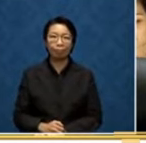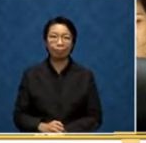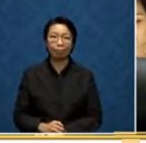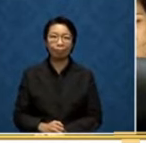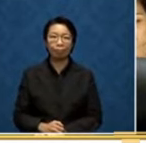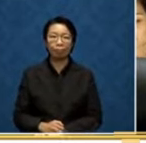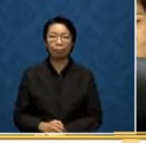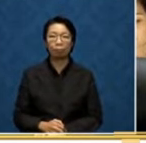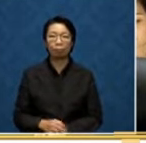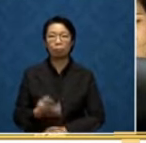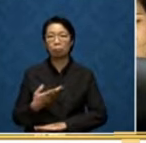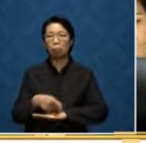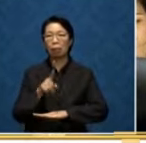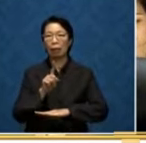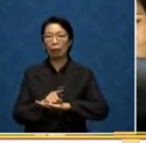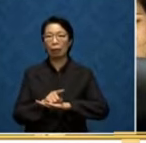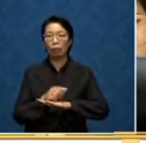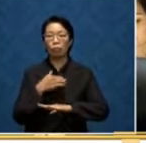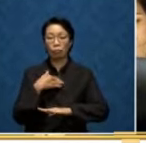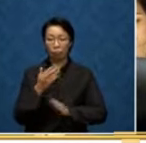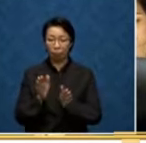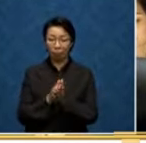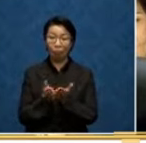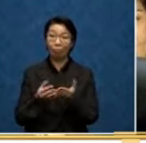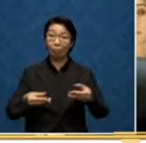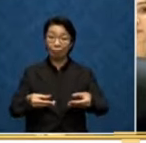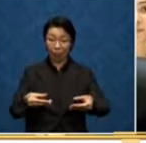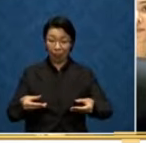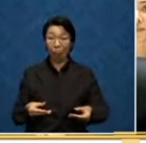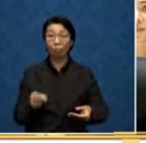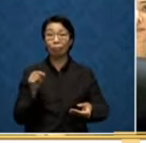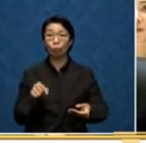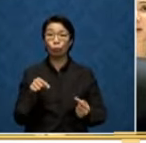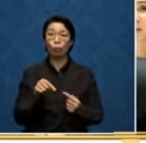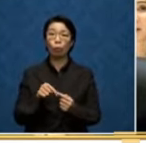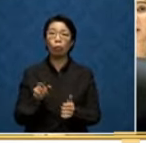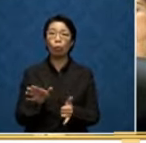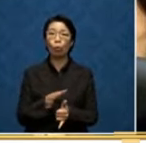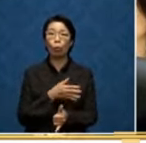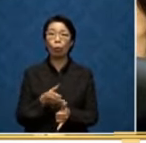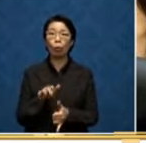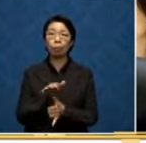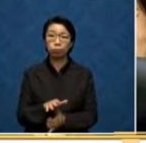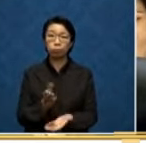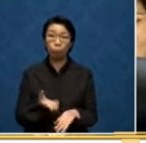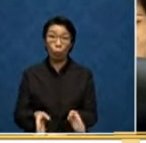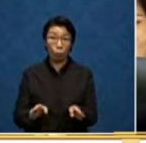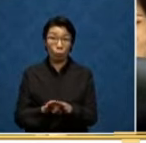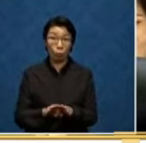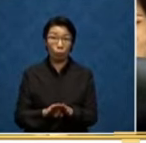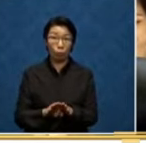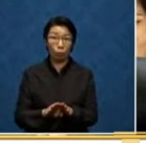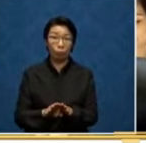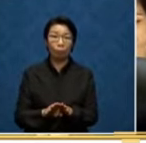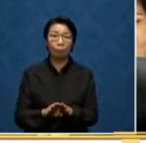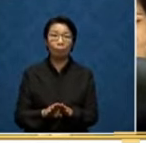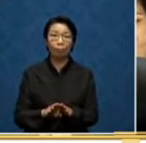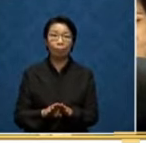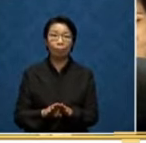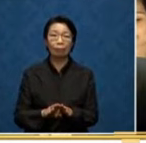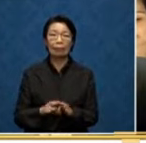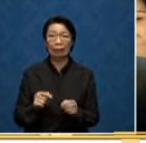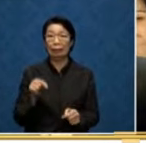ท่านประธานครับรายงานข้อมูลสถานการณ์ด้านความรุนแรงในครอบครัวสำหรับร